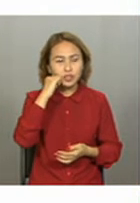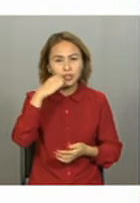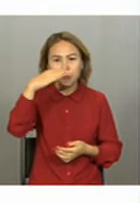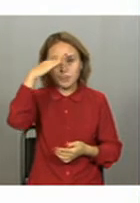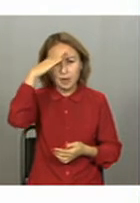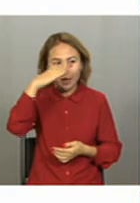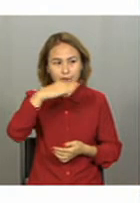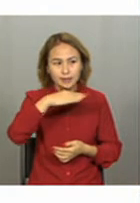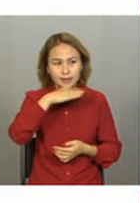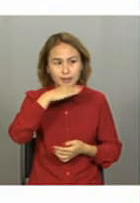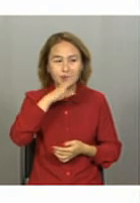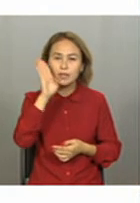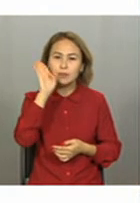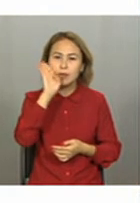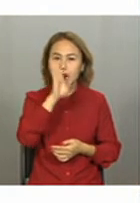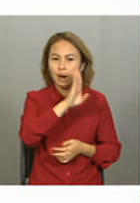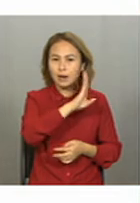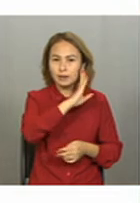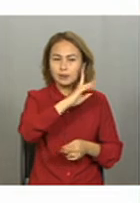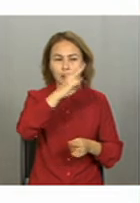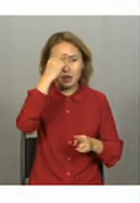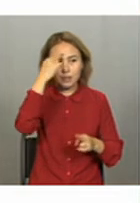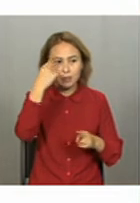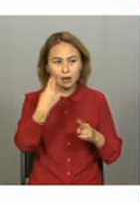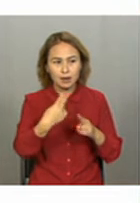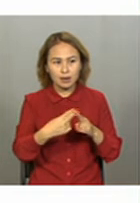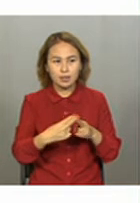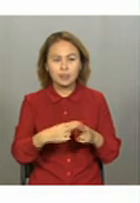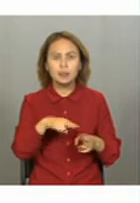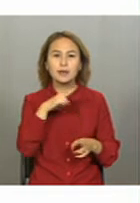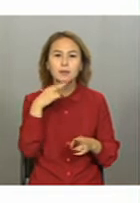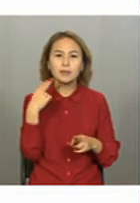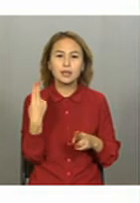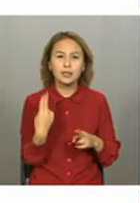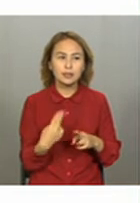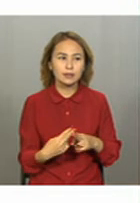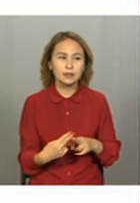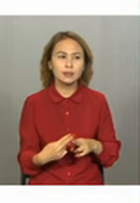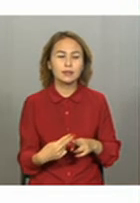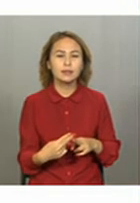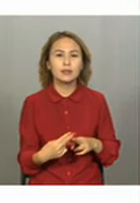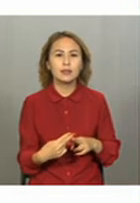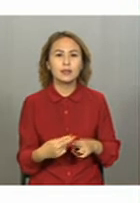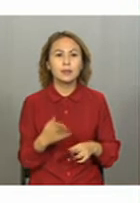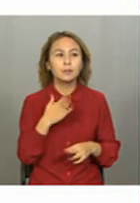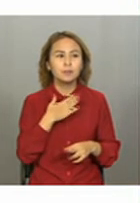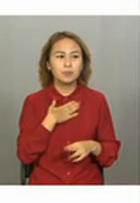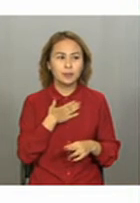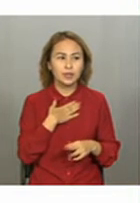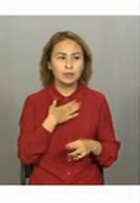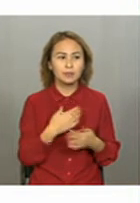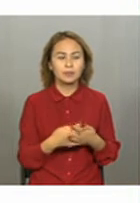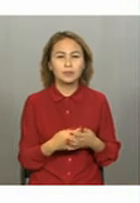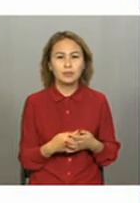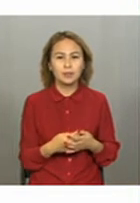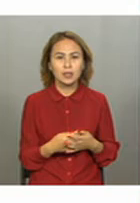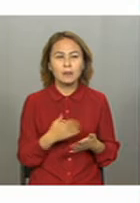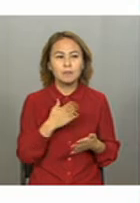әжем, әкем, анам, ағам, қарындасым және